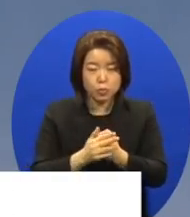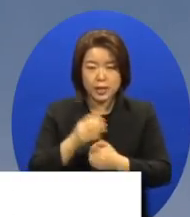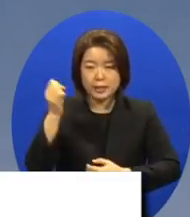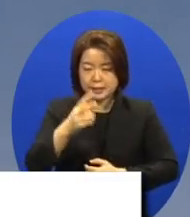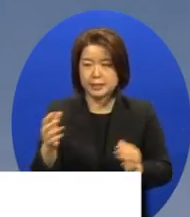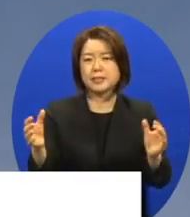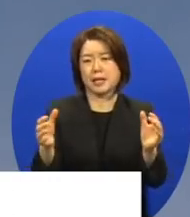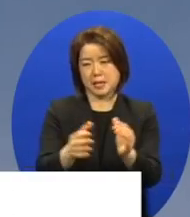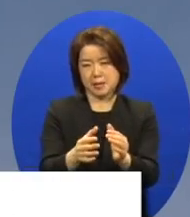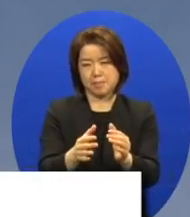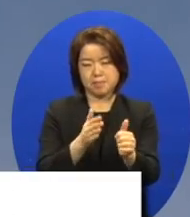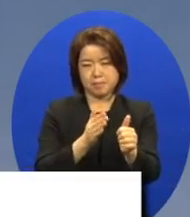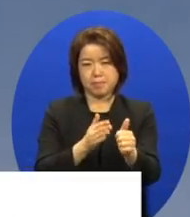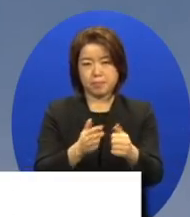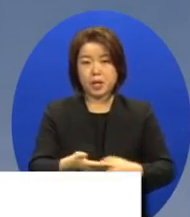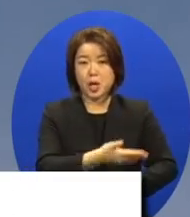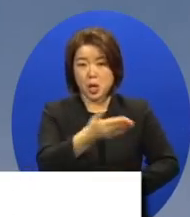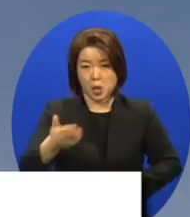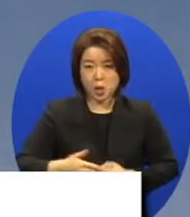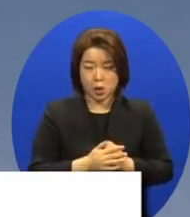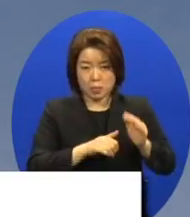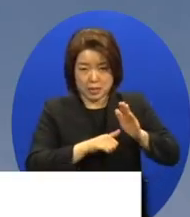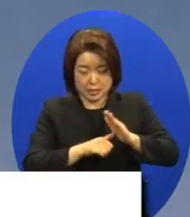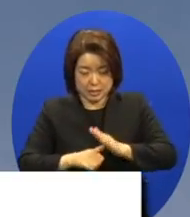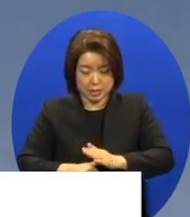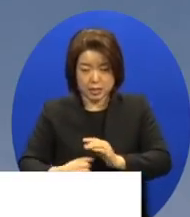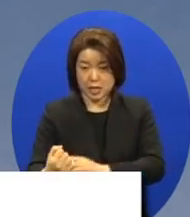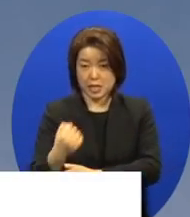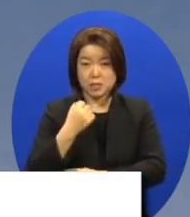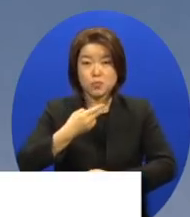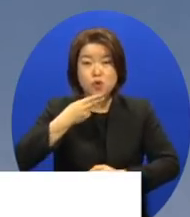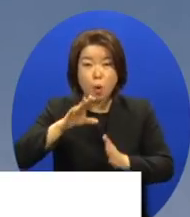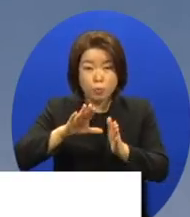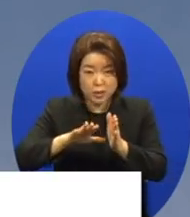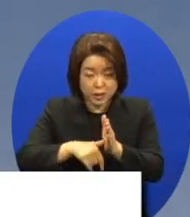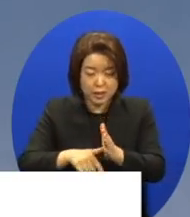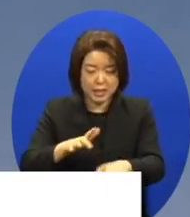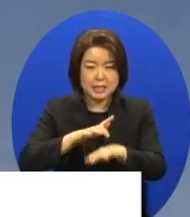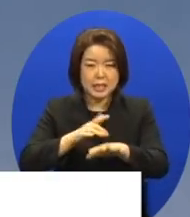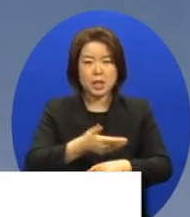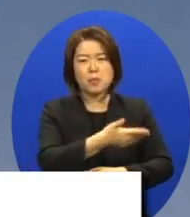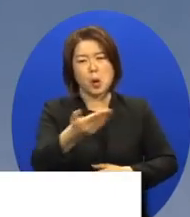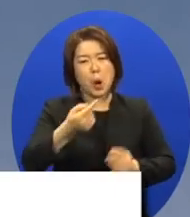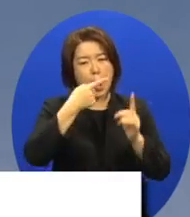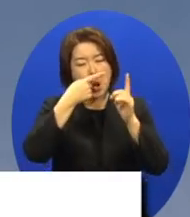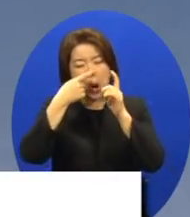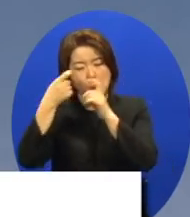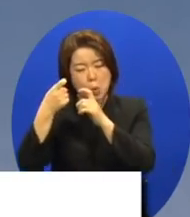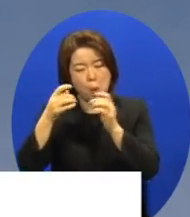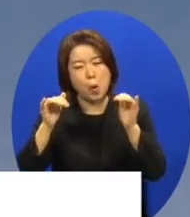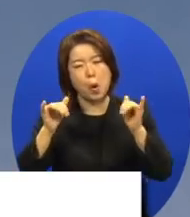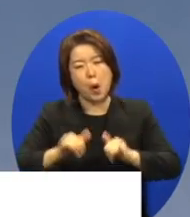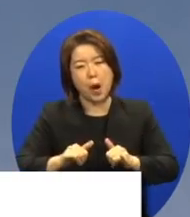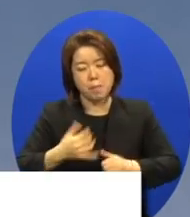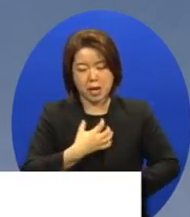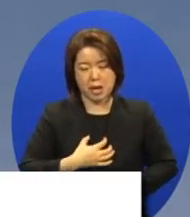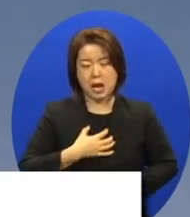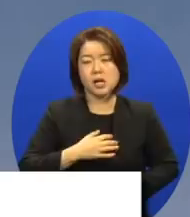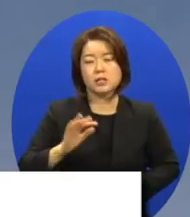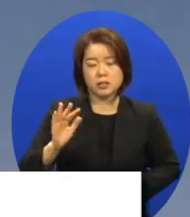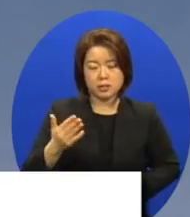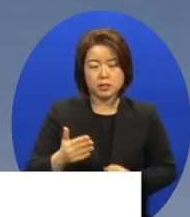파 십시오 여러분이 절제하는 힘이 없는 틈을 타서 사탄이 여러분을 유혹할 까 염려 되기